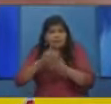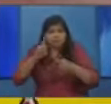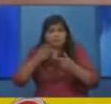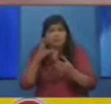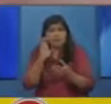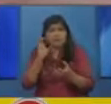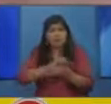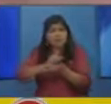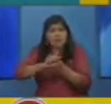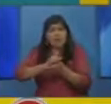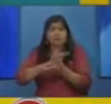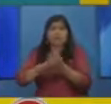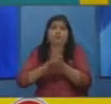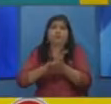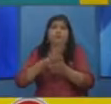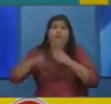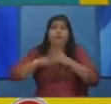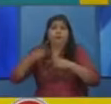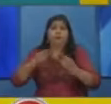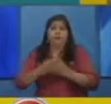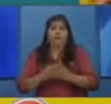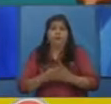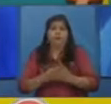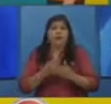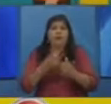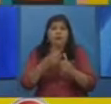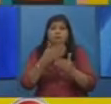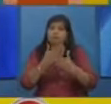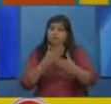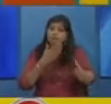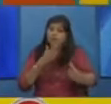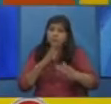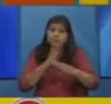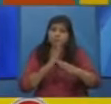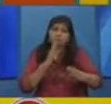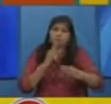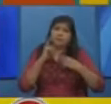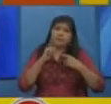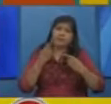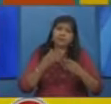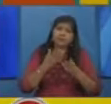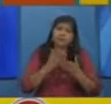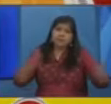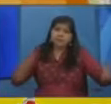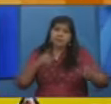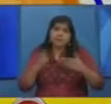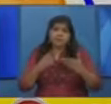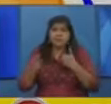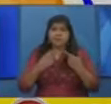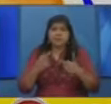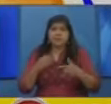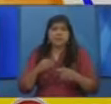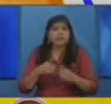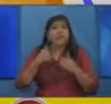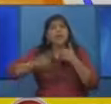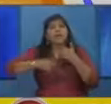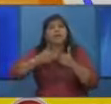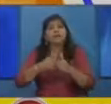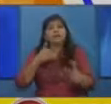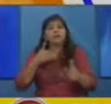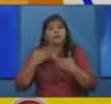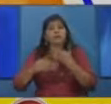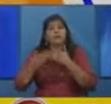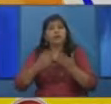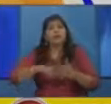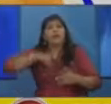से धोते रहना है, 2 गज की दूरी बनाए रखनी है। साथियों, अगले महीने फिर आपसे मन की